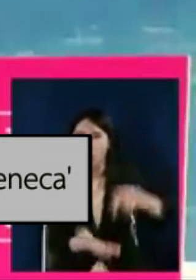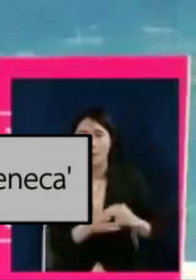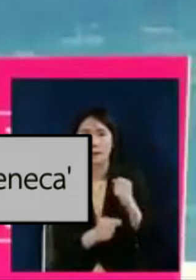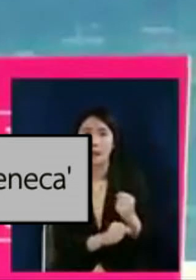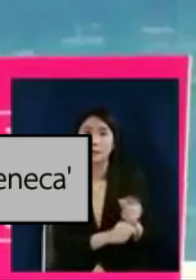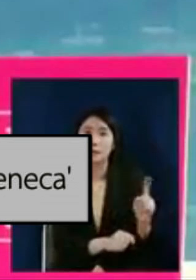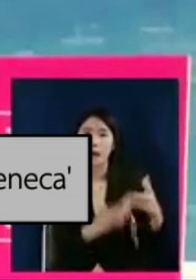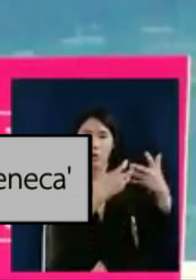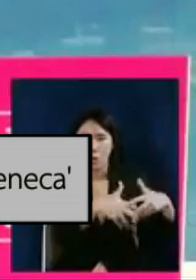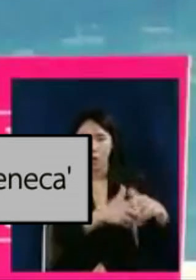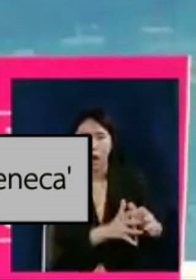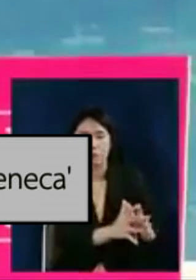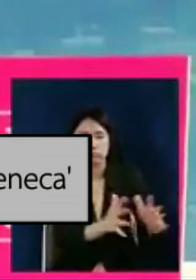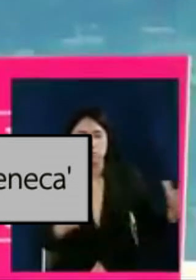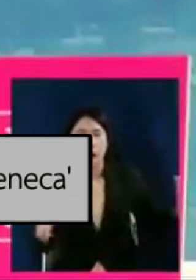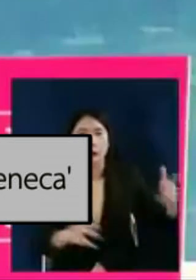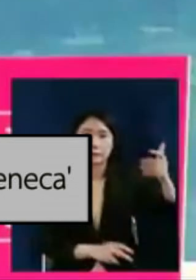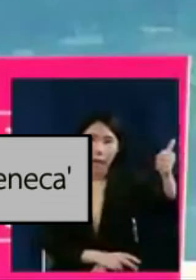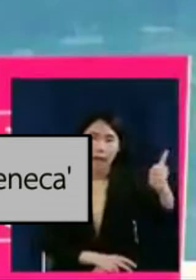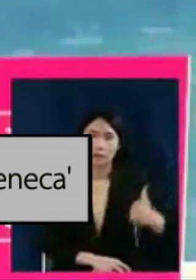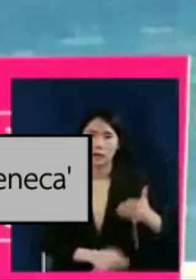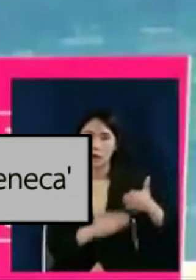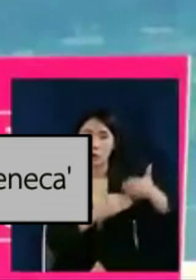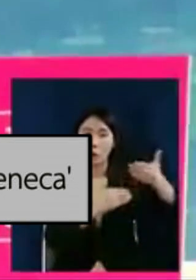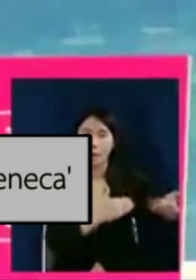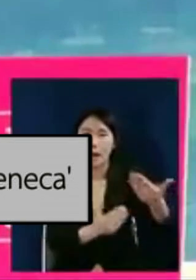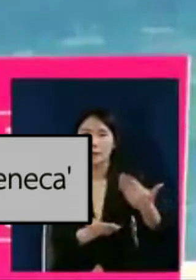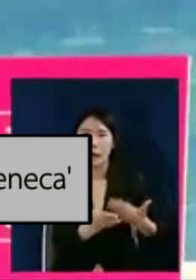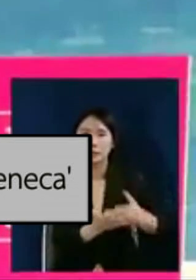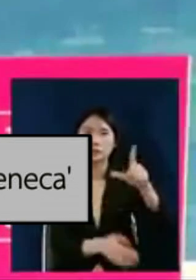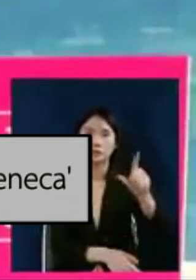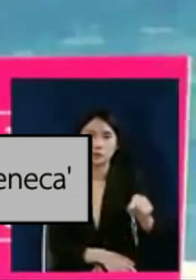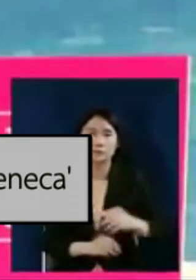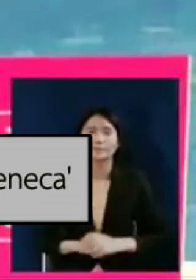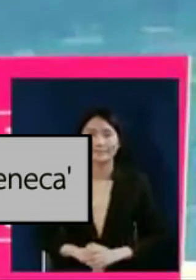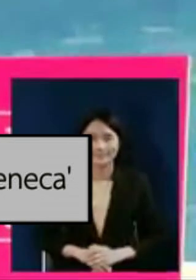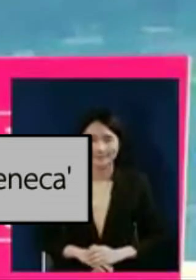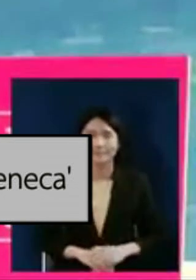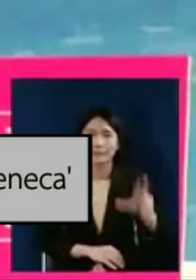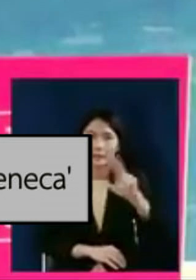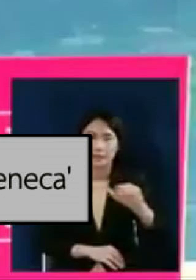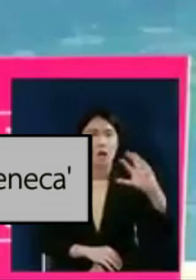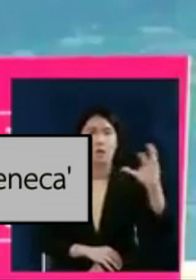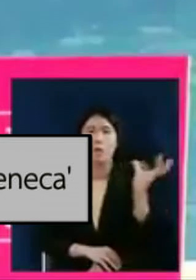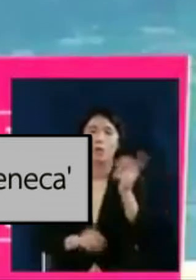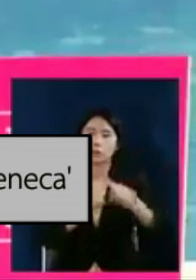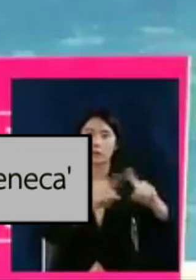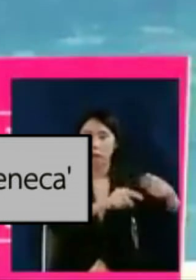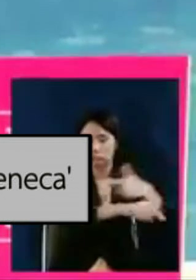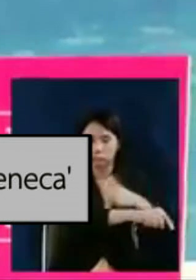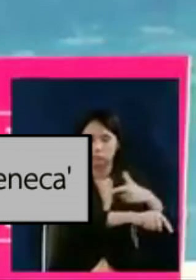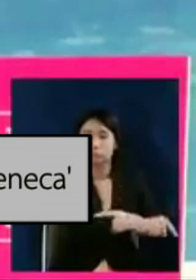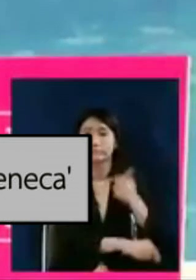ไม่ต้องใช้เชื้อก่อโรคแล้วต่อไปจะมีราคาถูกนะครับแล้วก็สามารถใช้ได้ทั่วโลกนะครับ